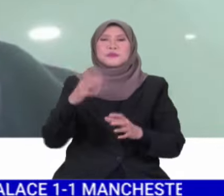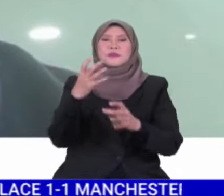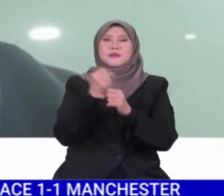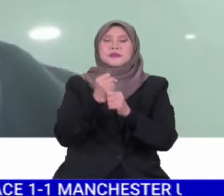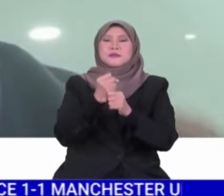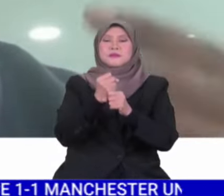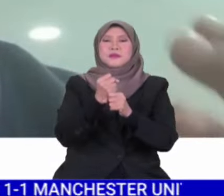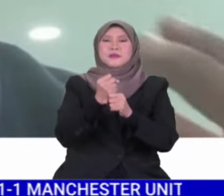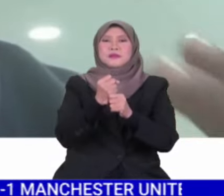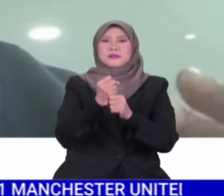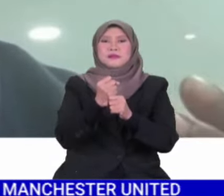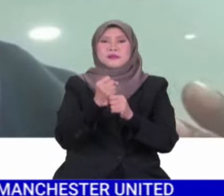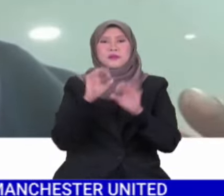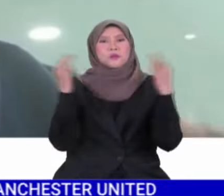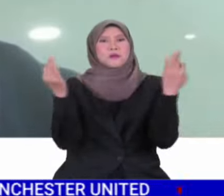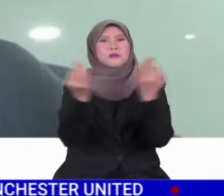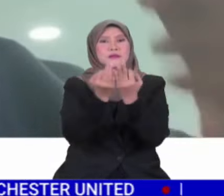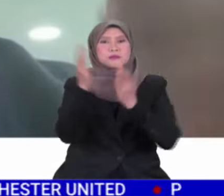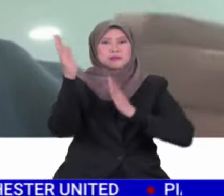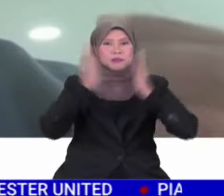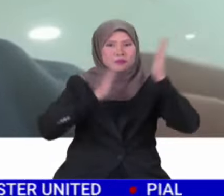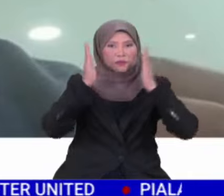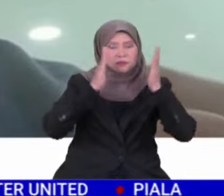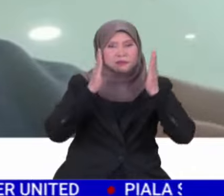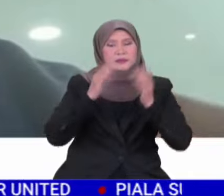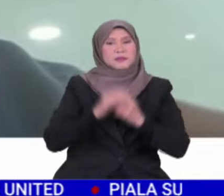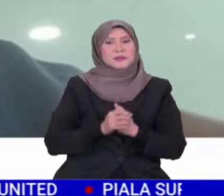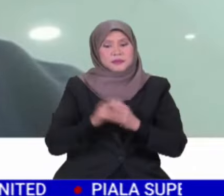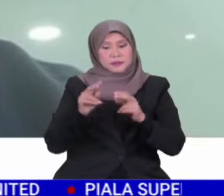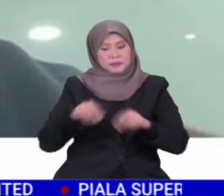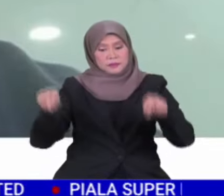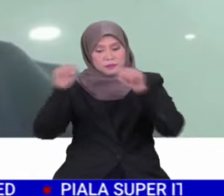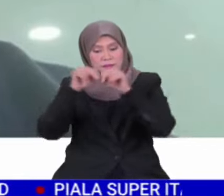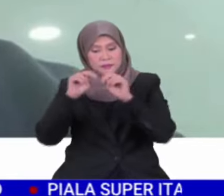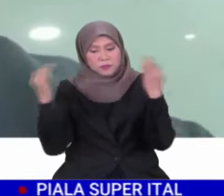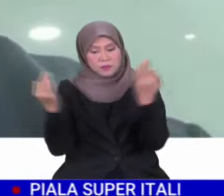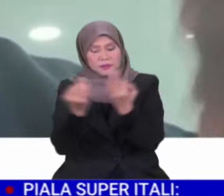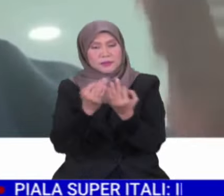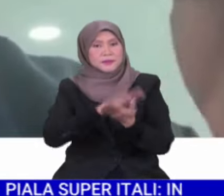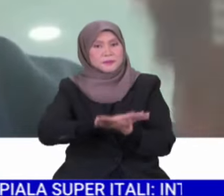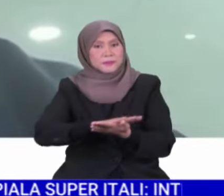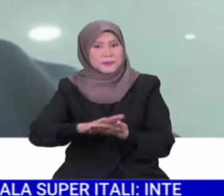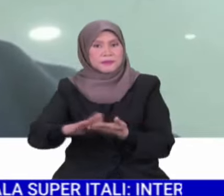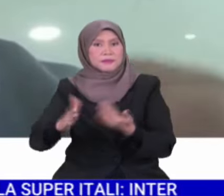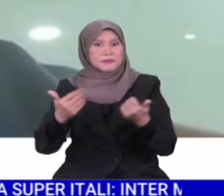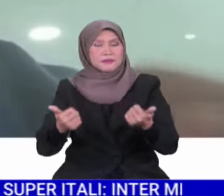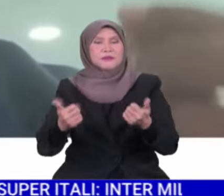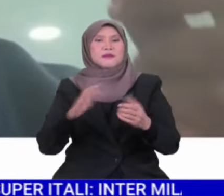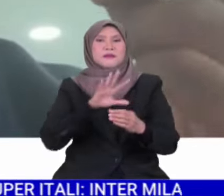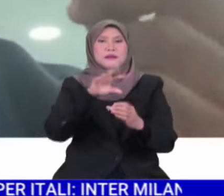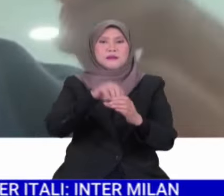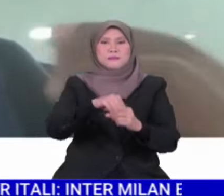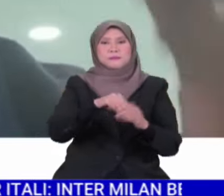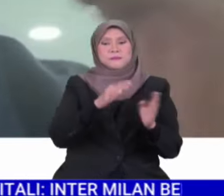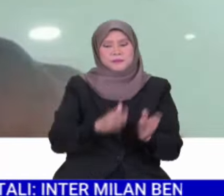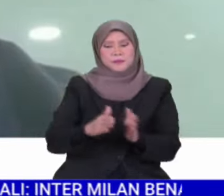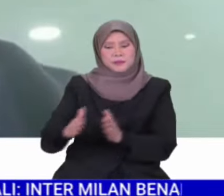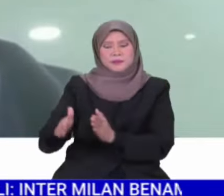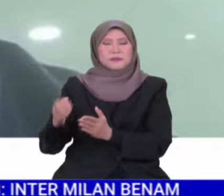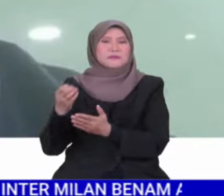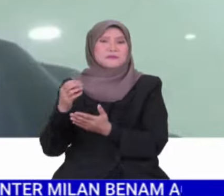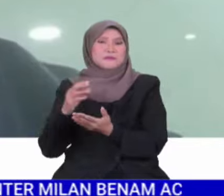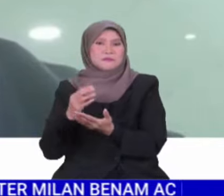ini sebagai satu keluarga Malaysia. Nilai-nilai keluargaan yang murni disuntik di dalam pelan